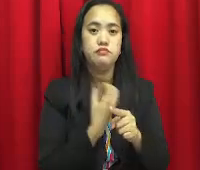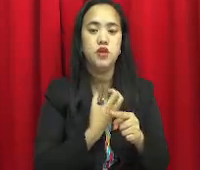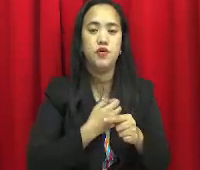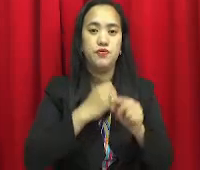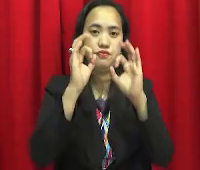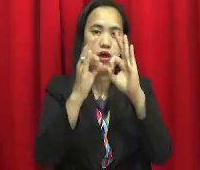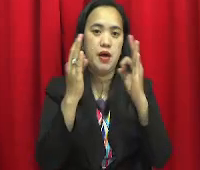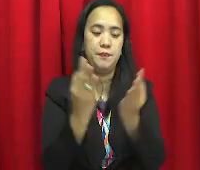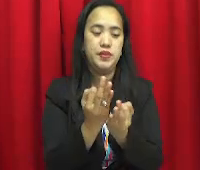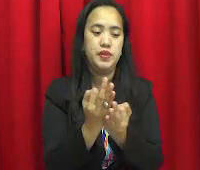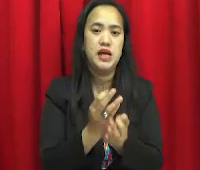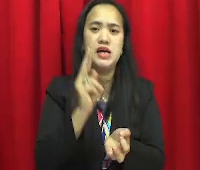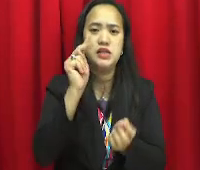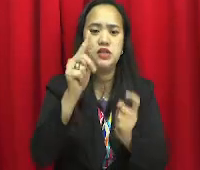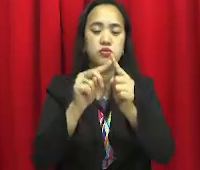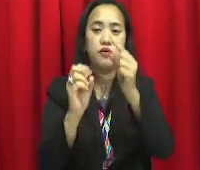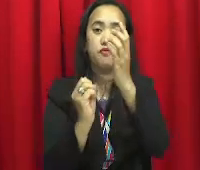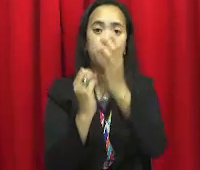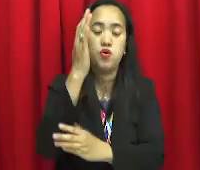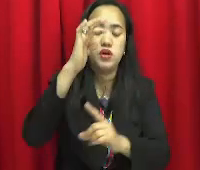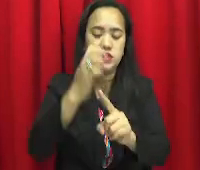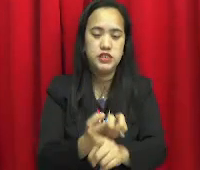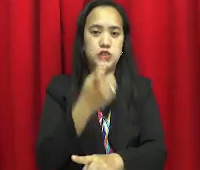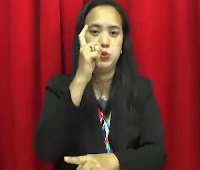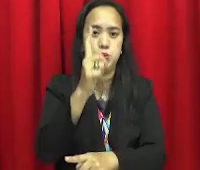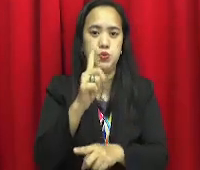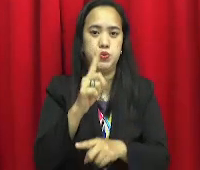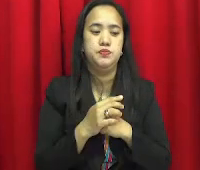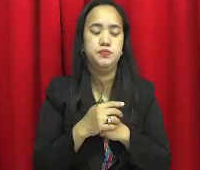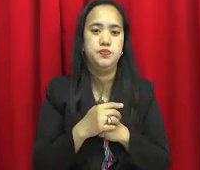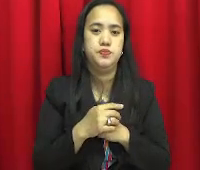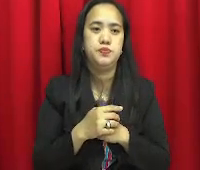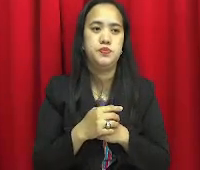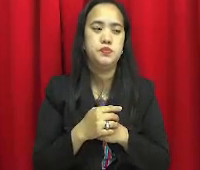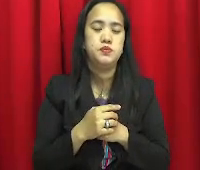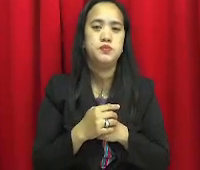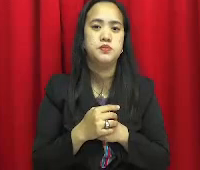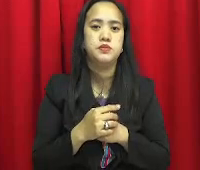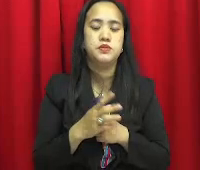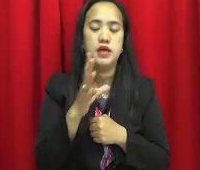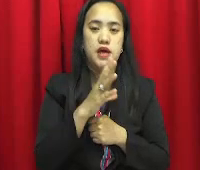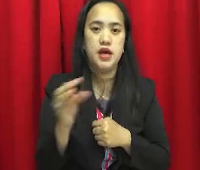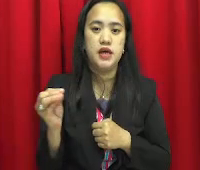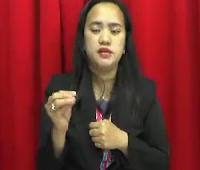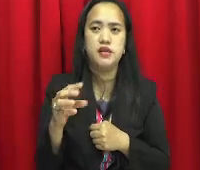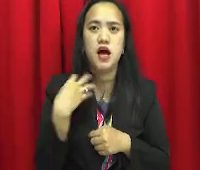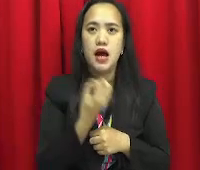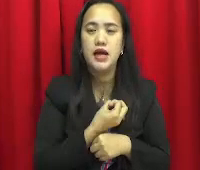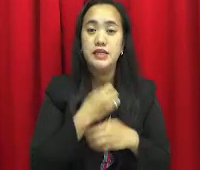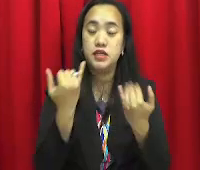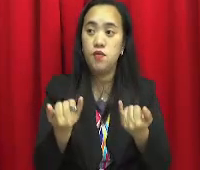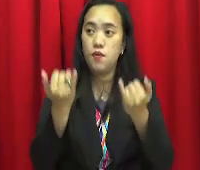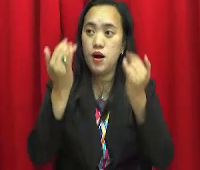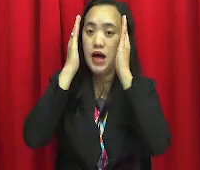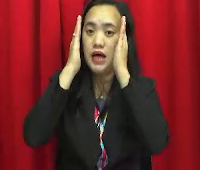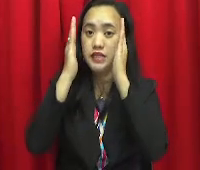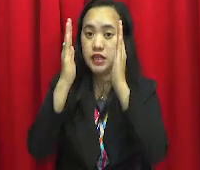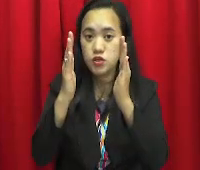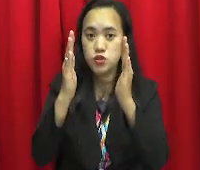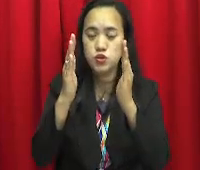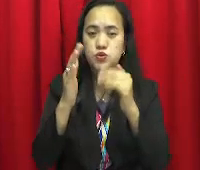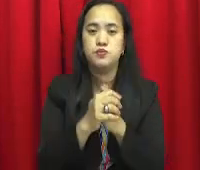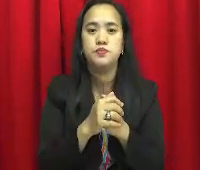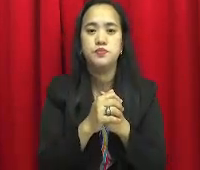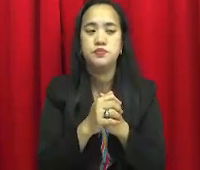So, wala na yung attention natin sa pagda-drive. Nasa pag-text na at sa kinakausap na natin. And all of a sudden, pag may